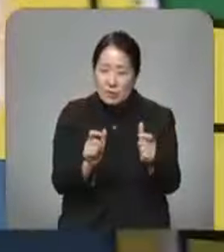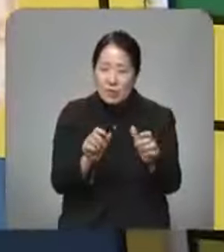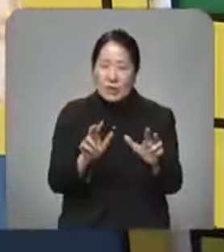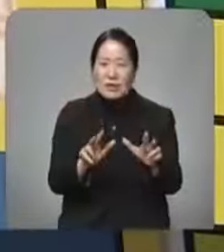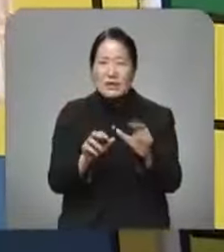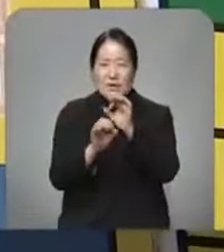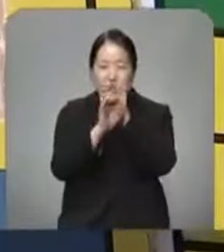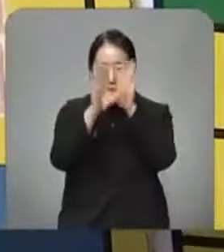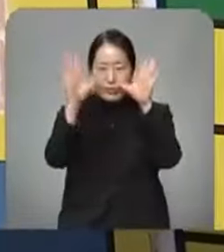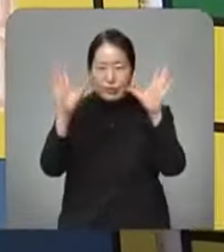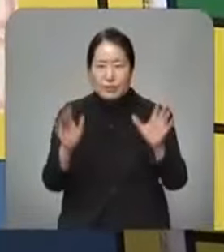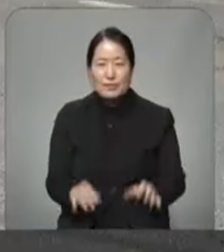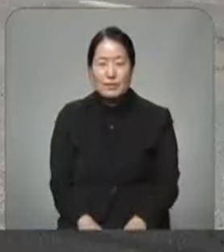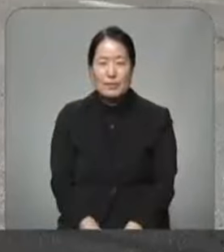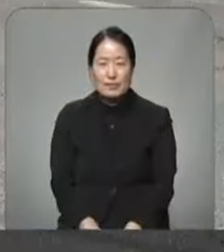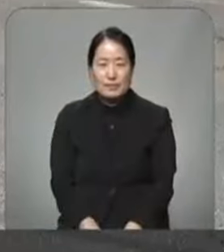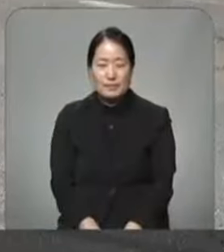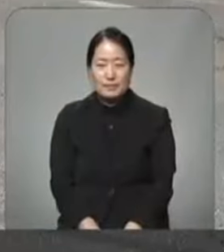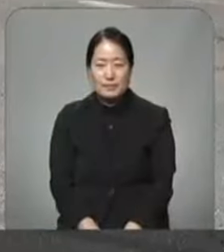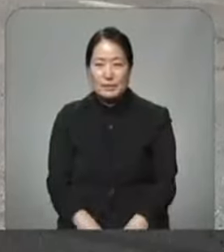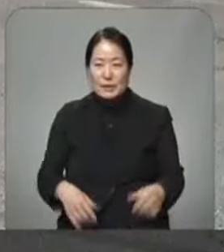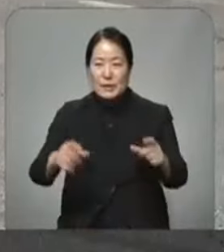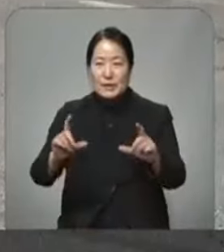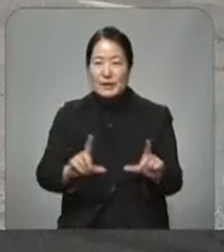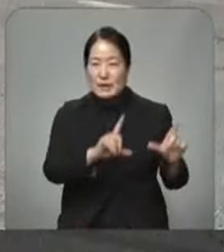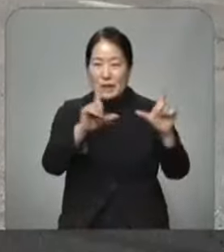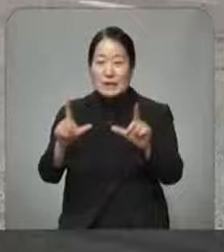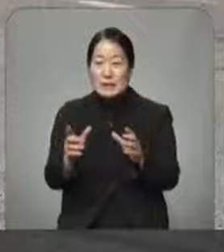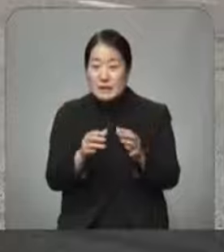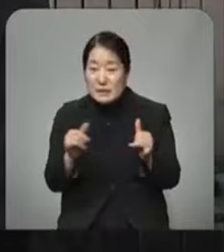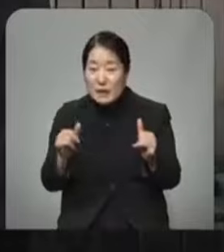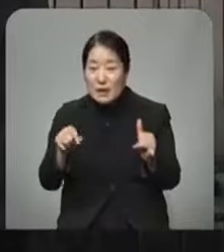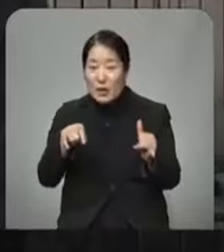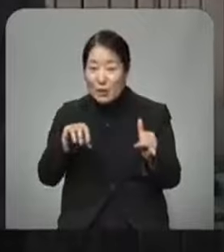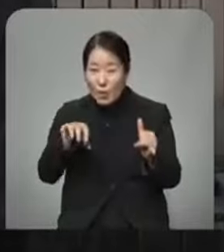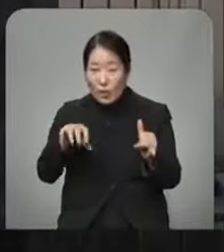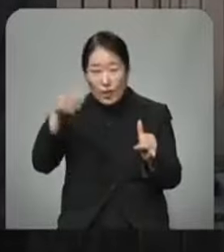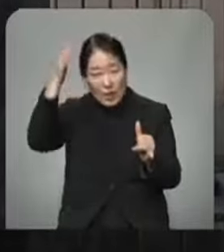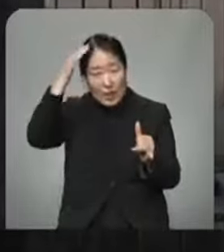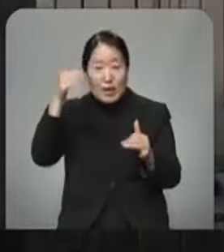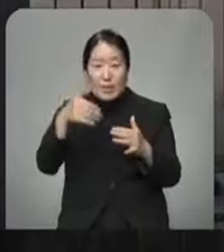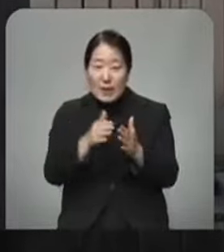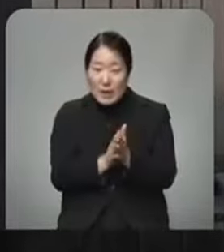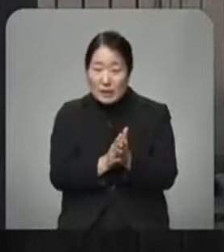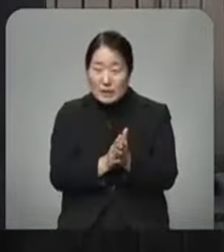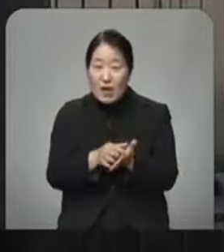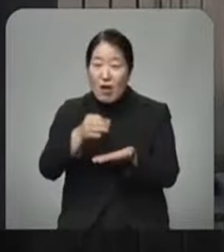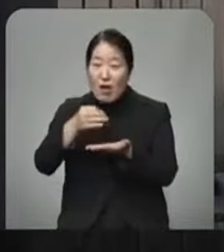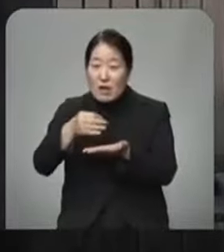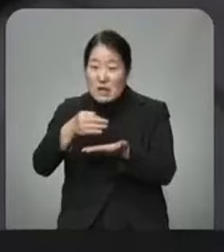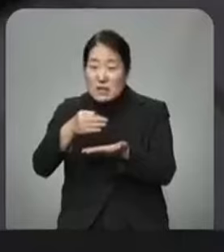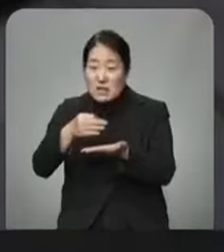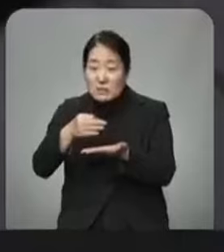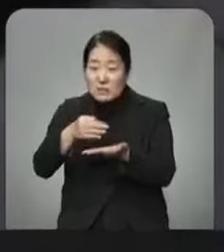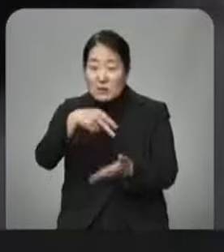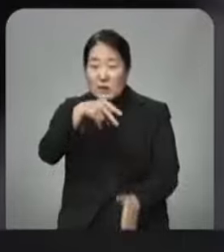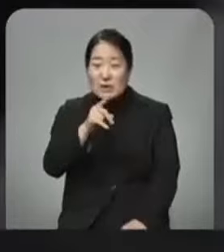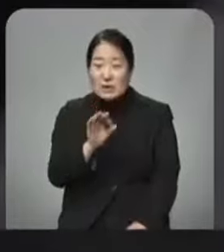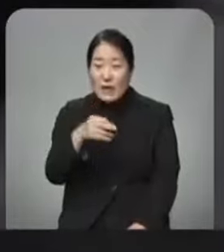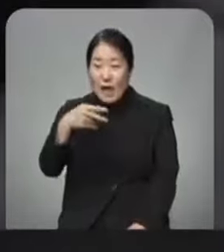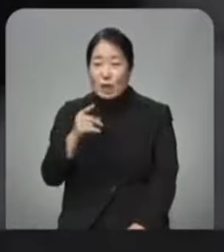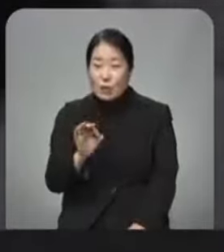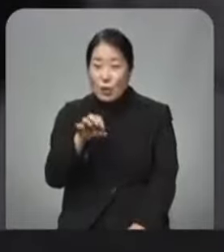다니지 않게 됐습니다. 주민들은 폐광기금은 상동에서 시작되는데 정작 동네에 직행버스 한대